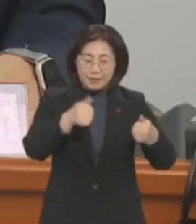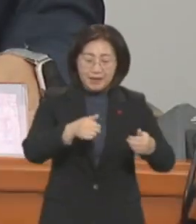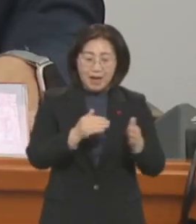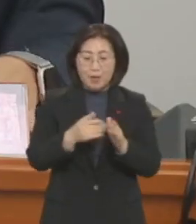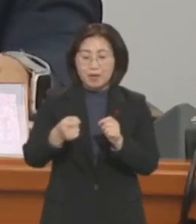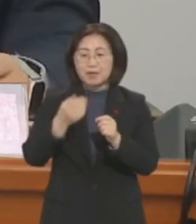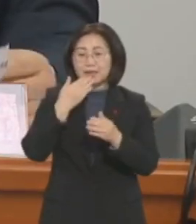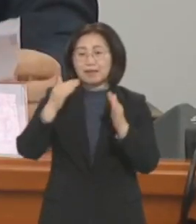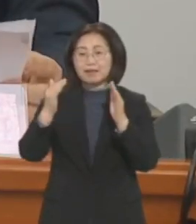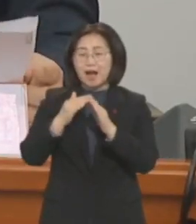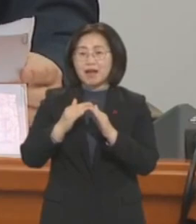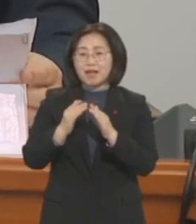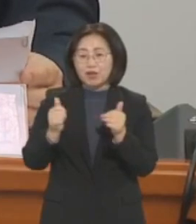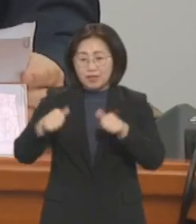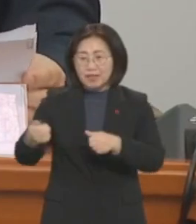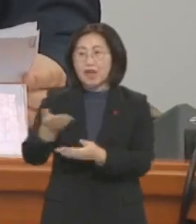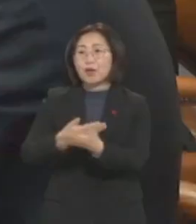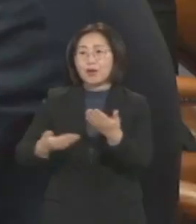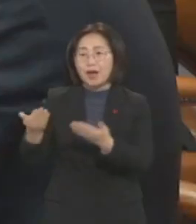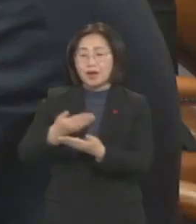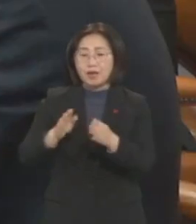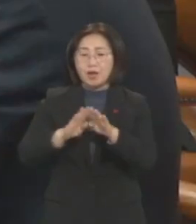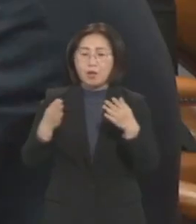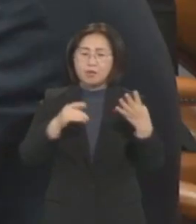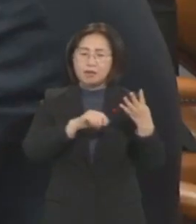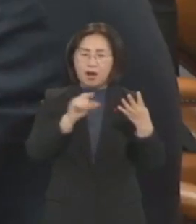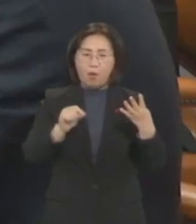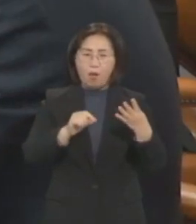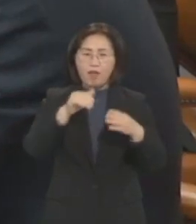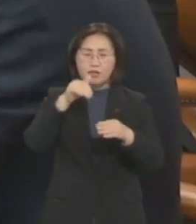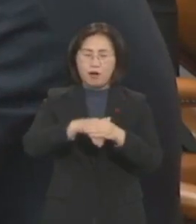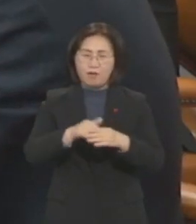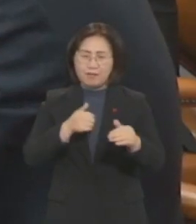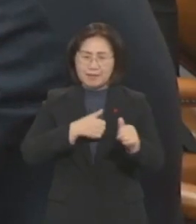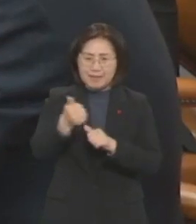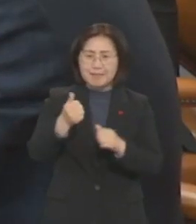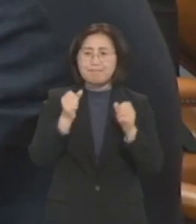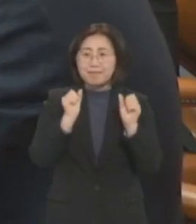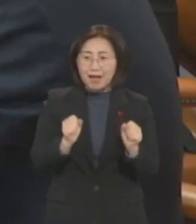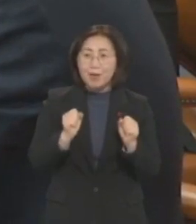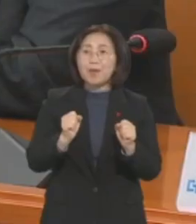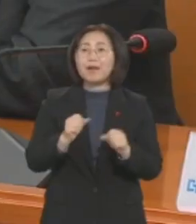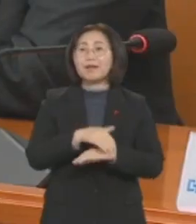식당에서 신년 인사회를 열고 4월 총선 승리 각오를 다질 계획입니다